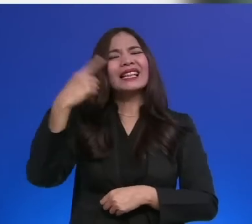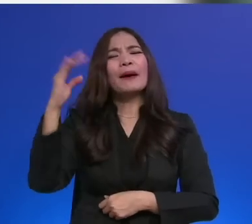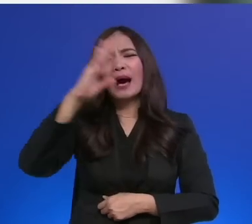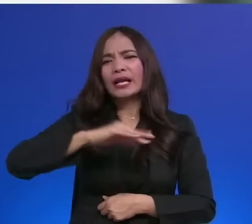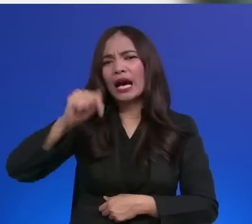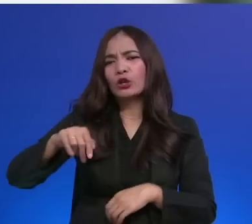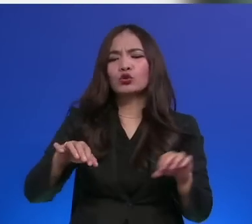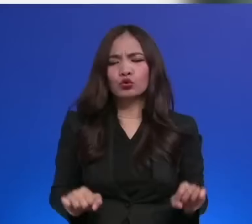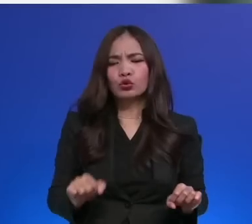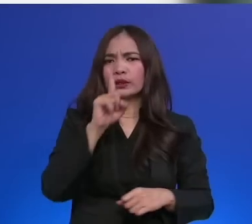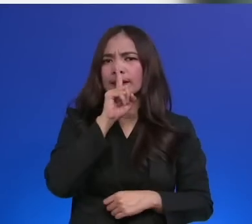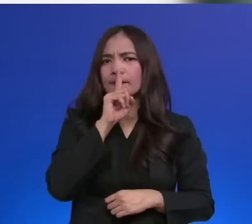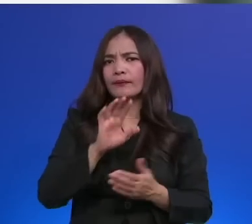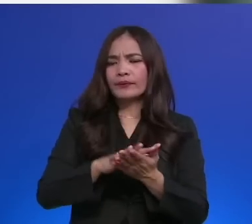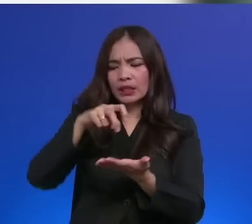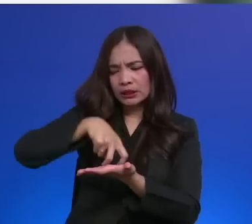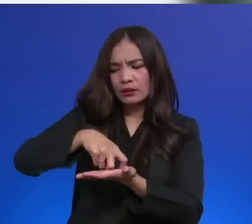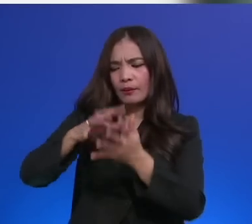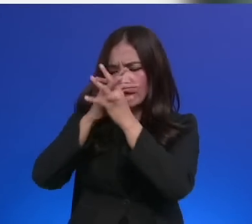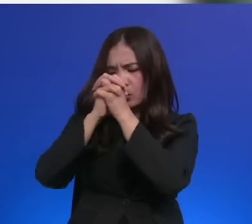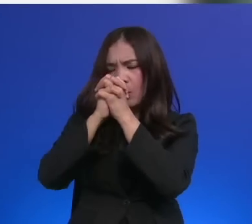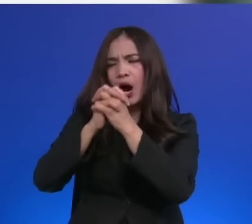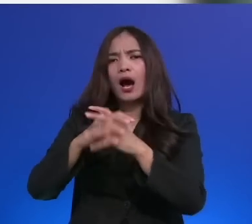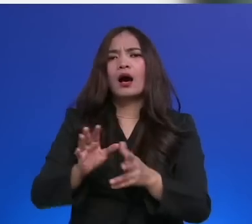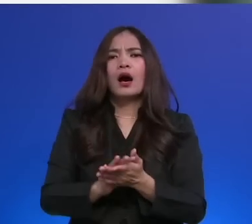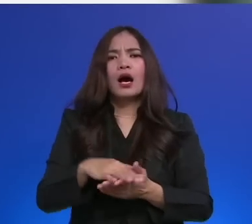kaki Tuhan. Saya selalu menghimbau saudara